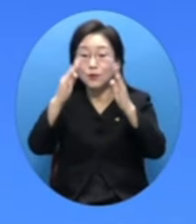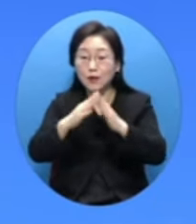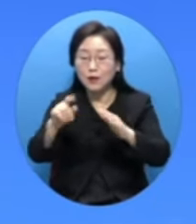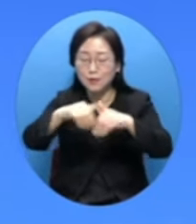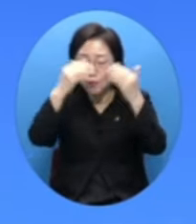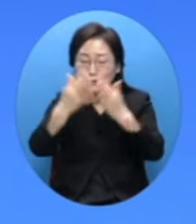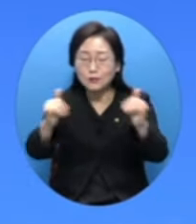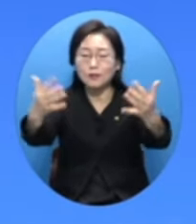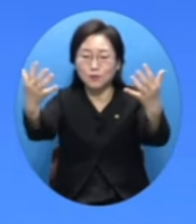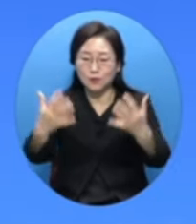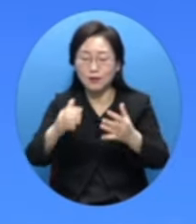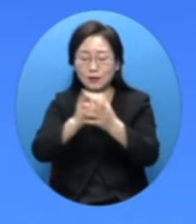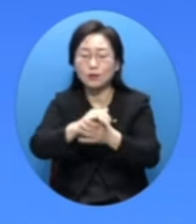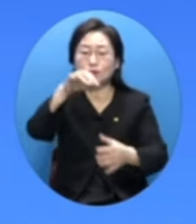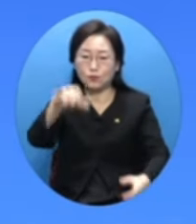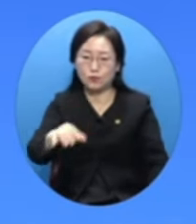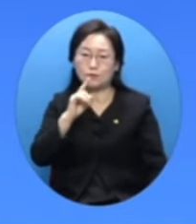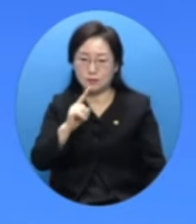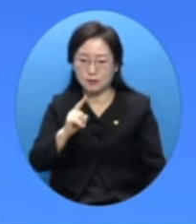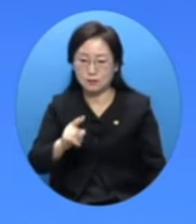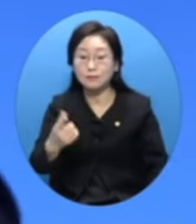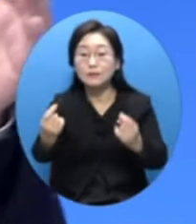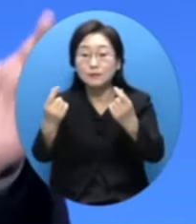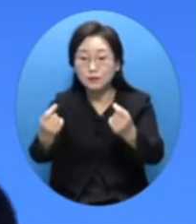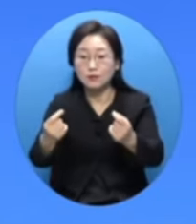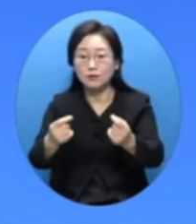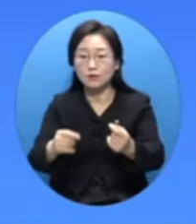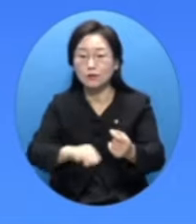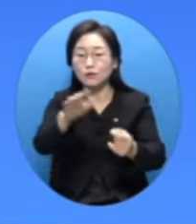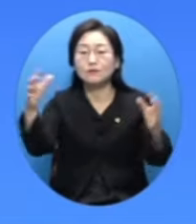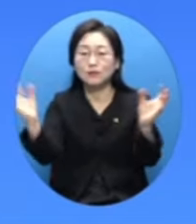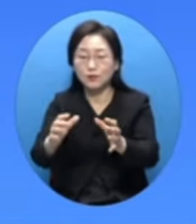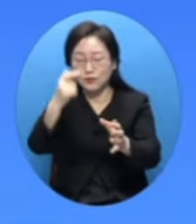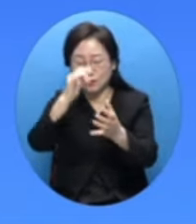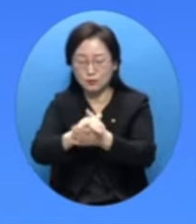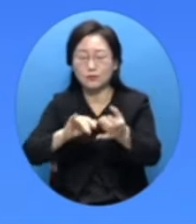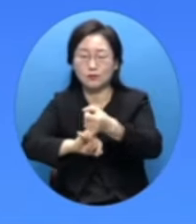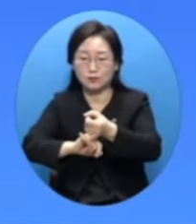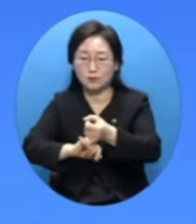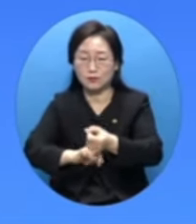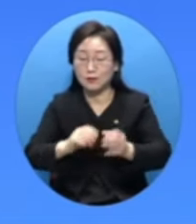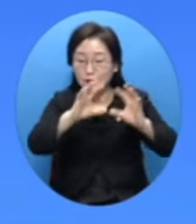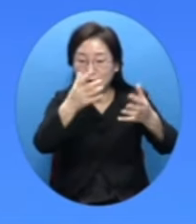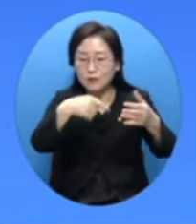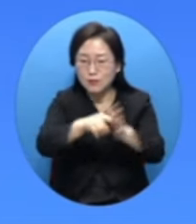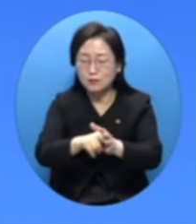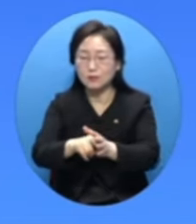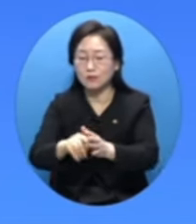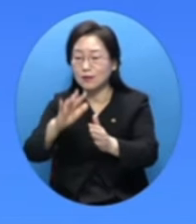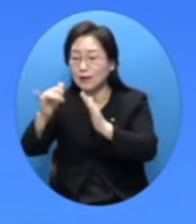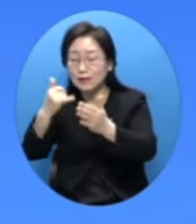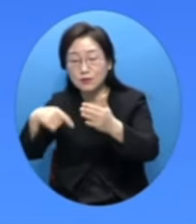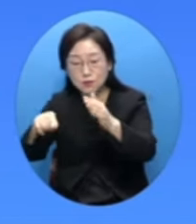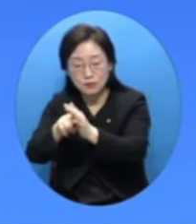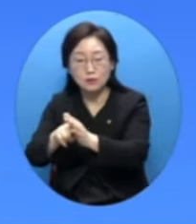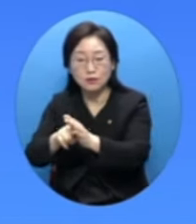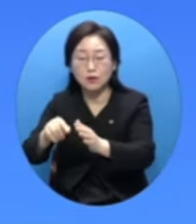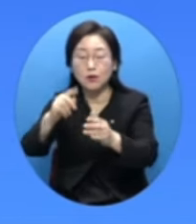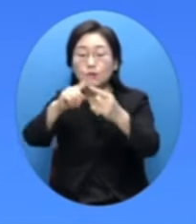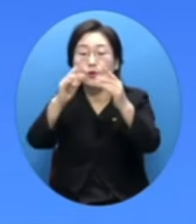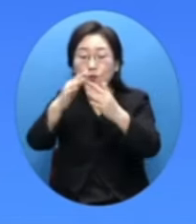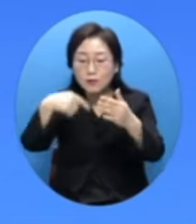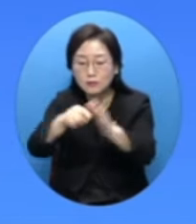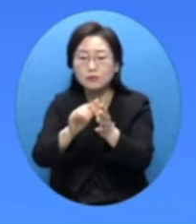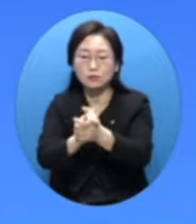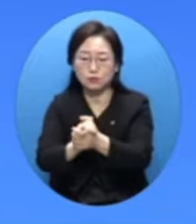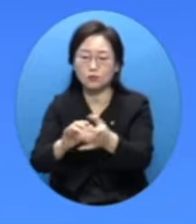집이라 말씀하신 것입니다. 그렇습니다. 우리가 모여서 기도해야 됩니다. 나라를 위해 기도해야 되고 가족을 위해 기도해야 되고 교회를 위해서 기도해야